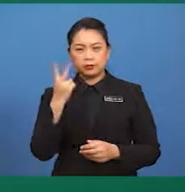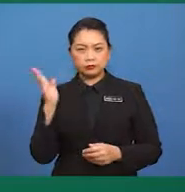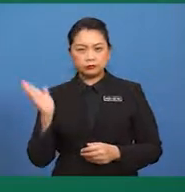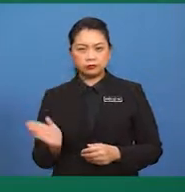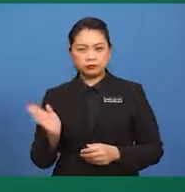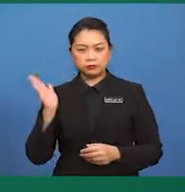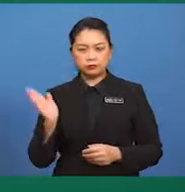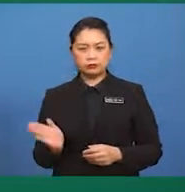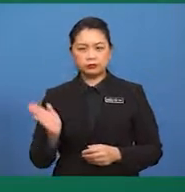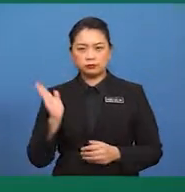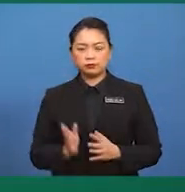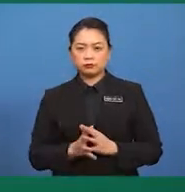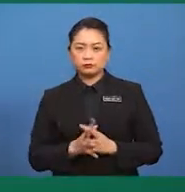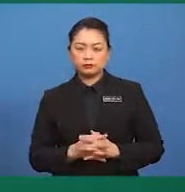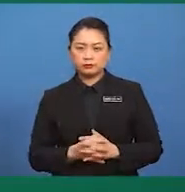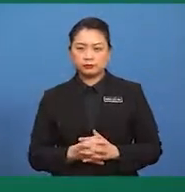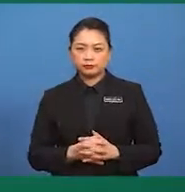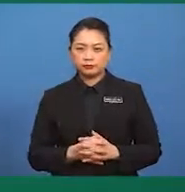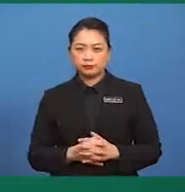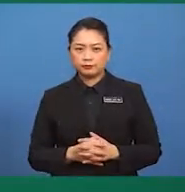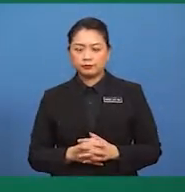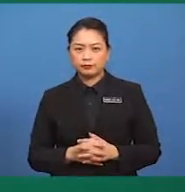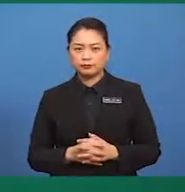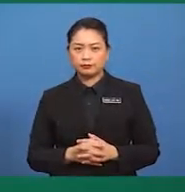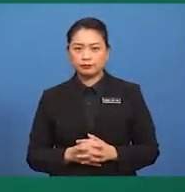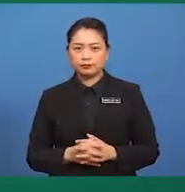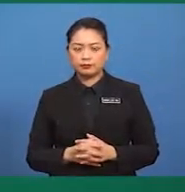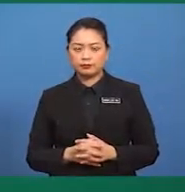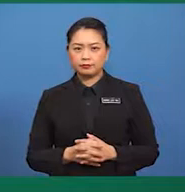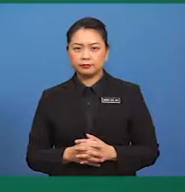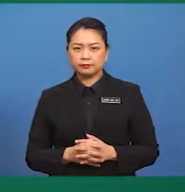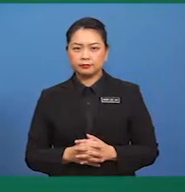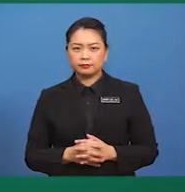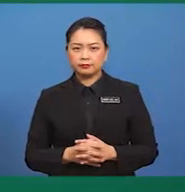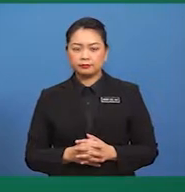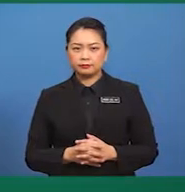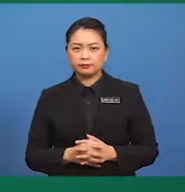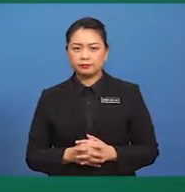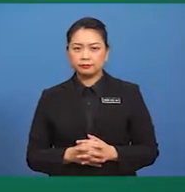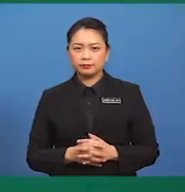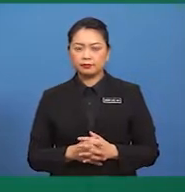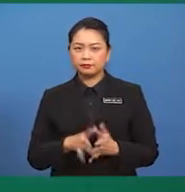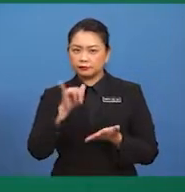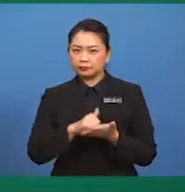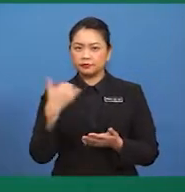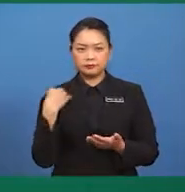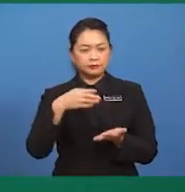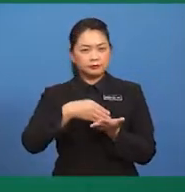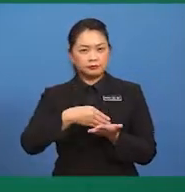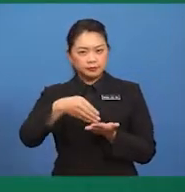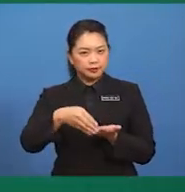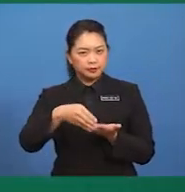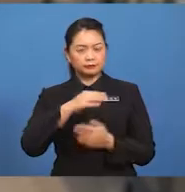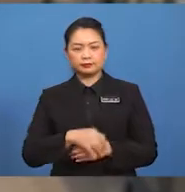dapat positif RM2,500. Jadi, positif RM2,500 ini merupakan belanja hutang